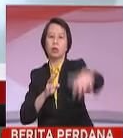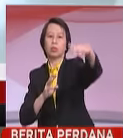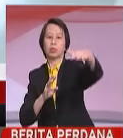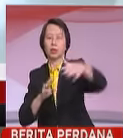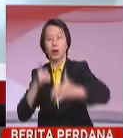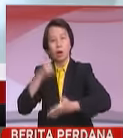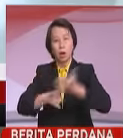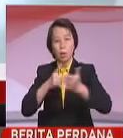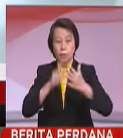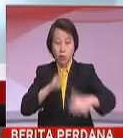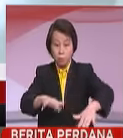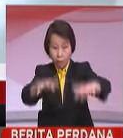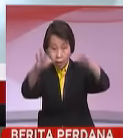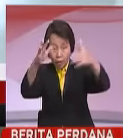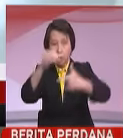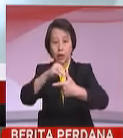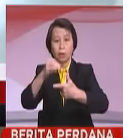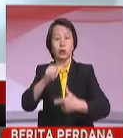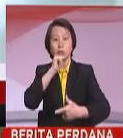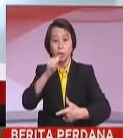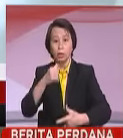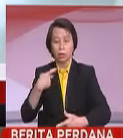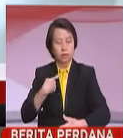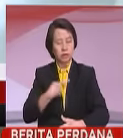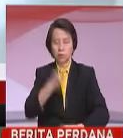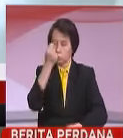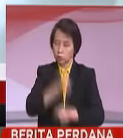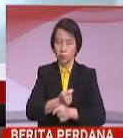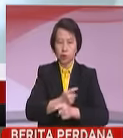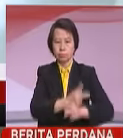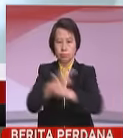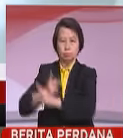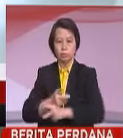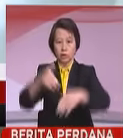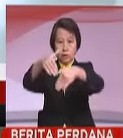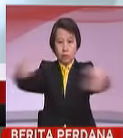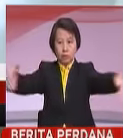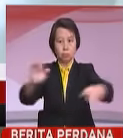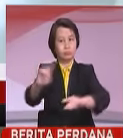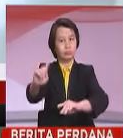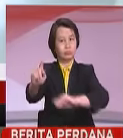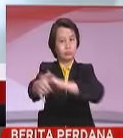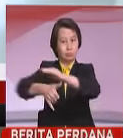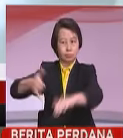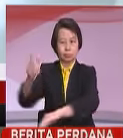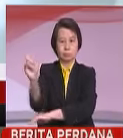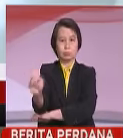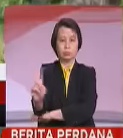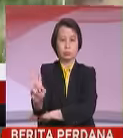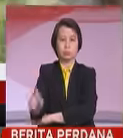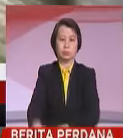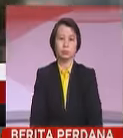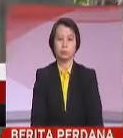pun sama ada banjir ataupun tidak, kita tetap mengawal sempadan kita daripada dibolosi oleh mana-mana pihak.